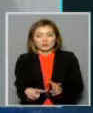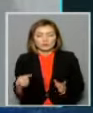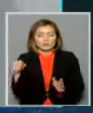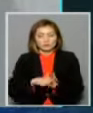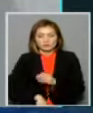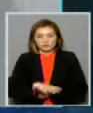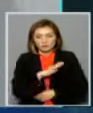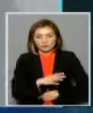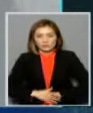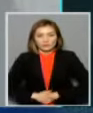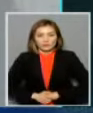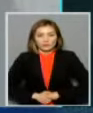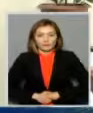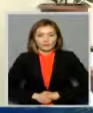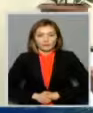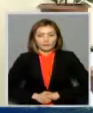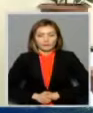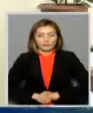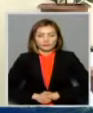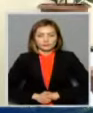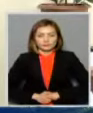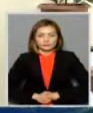пытались покончить с жизнью.